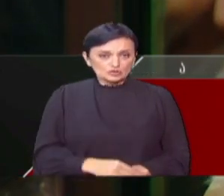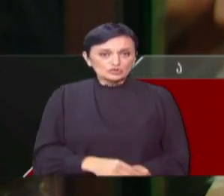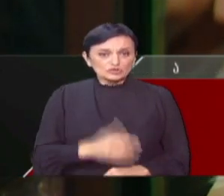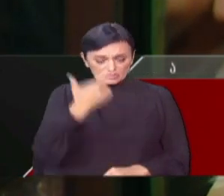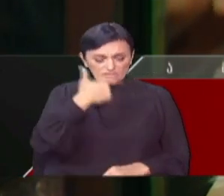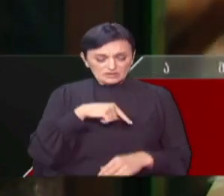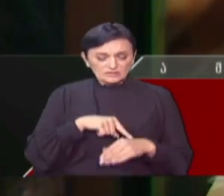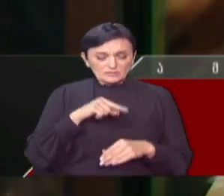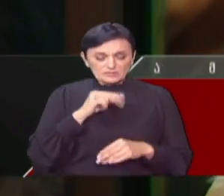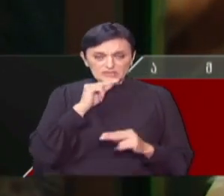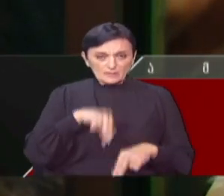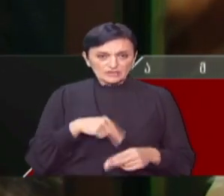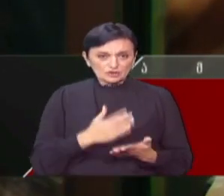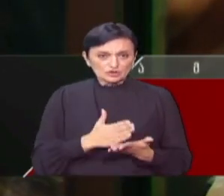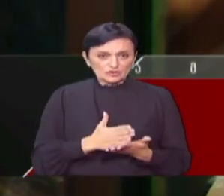Ცნობთ თავს დამნაშავეთ.